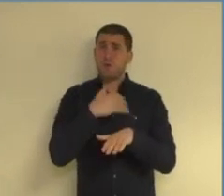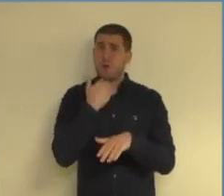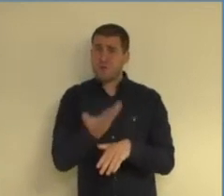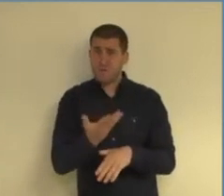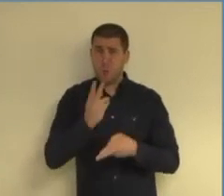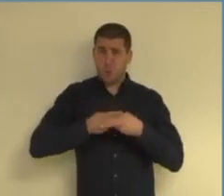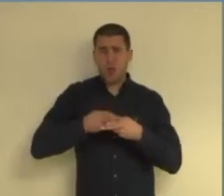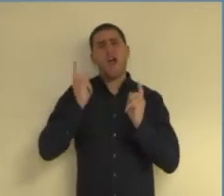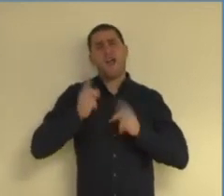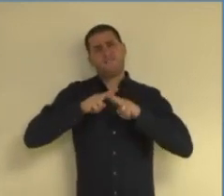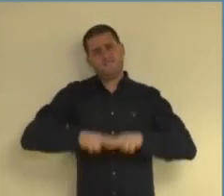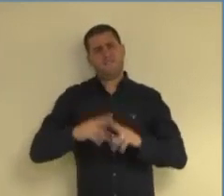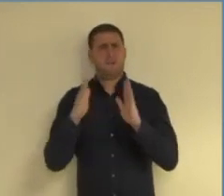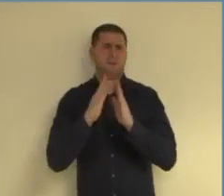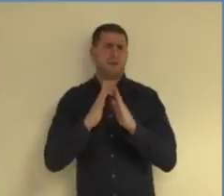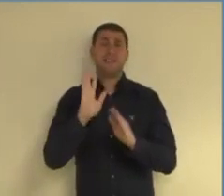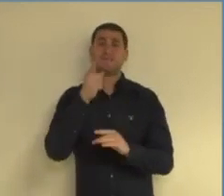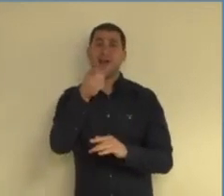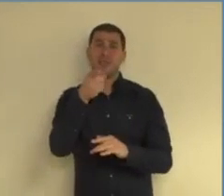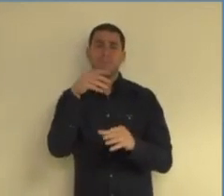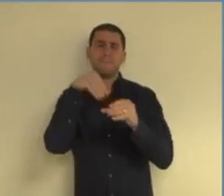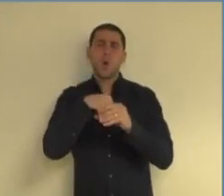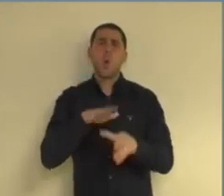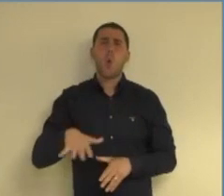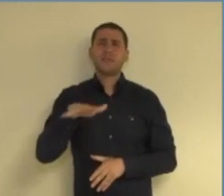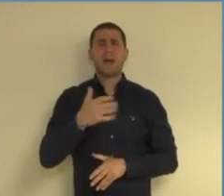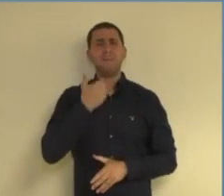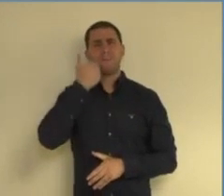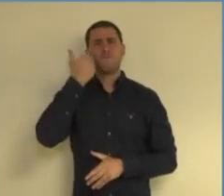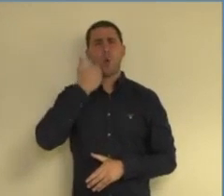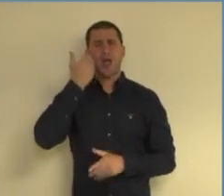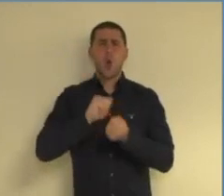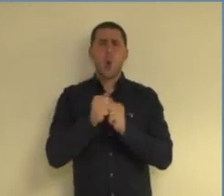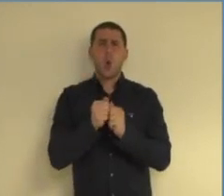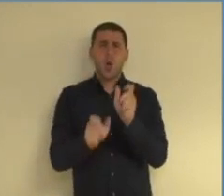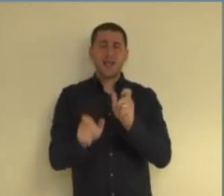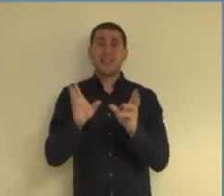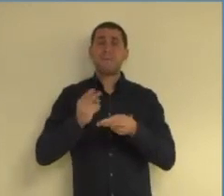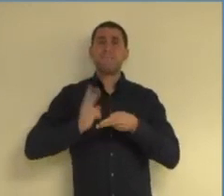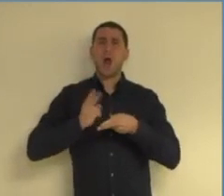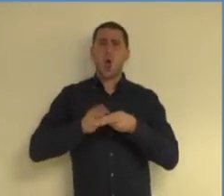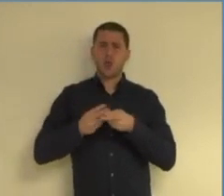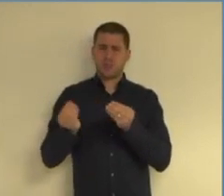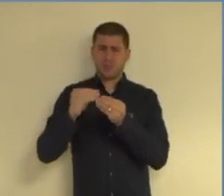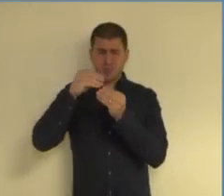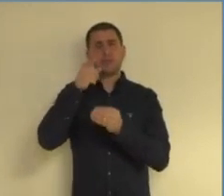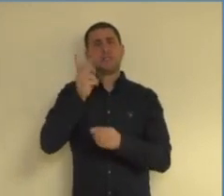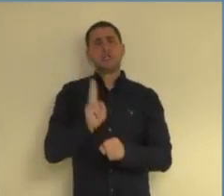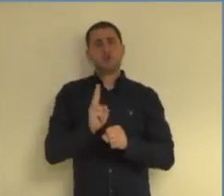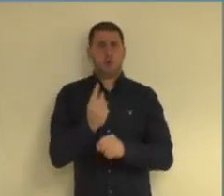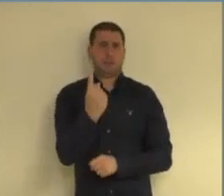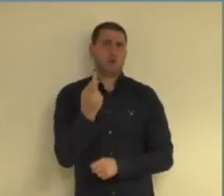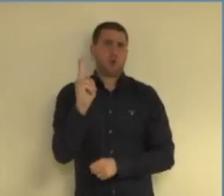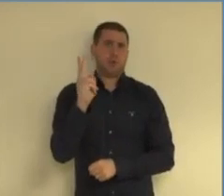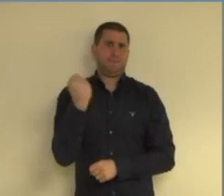אתם חייבים להיות בבית אם אתם שייכים לאוכלוסייה המבוגרת או האוכלוסייה עם מחלות הרקע תשמרו על